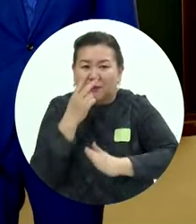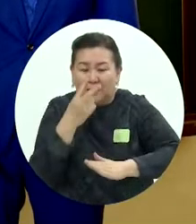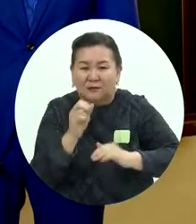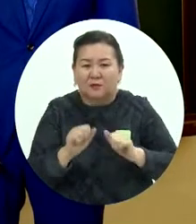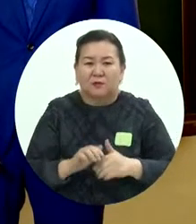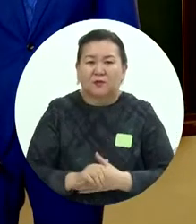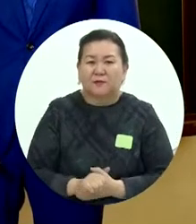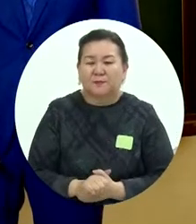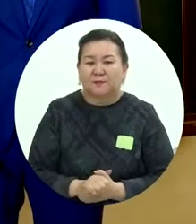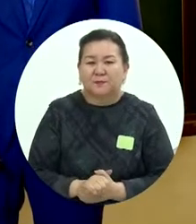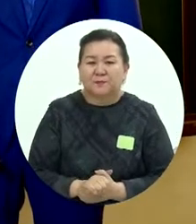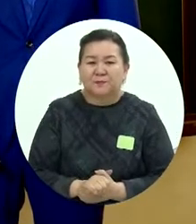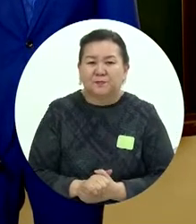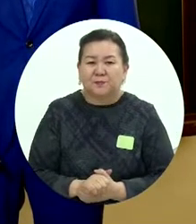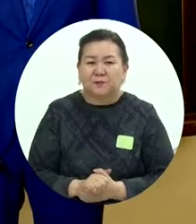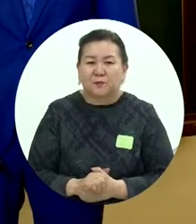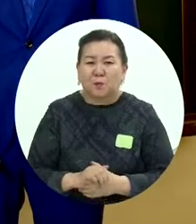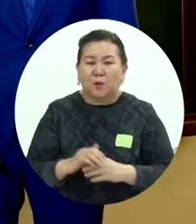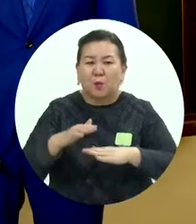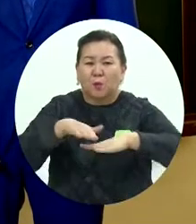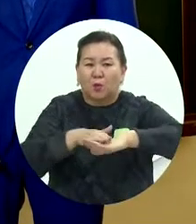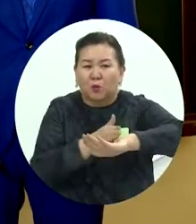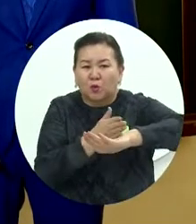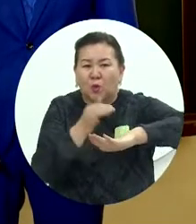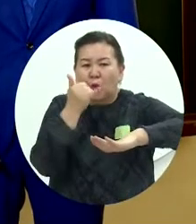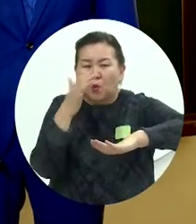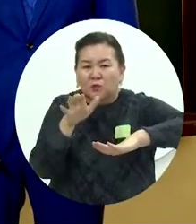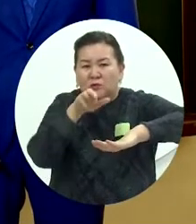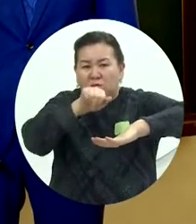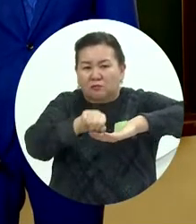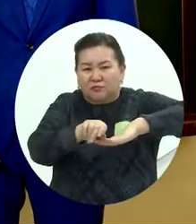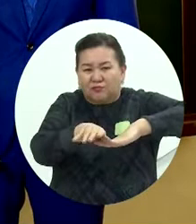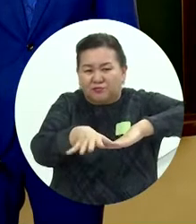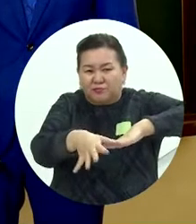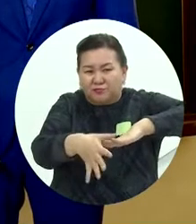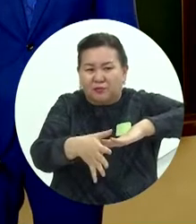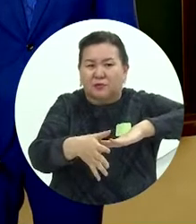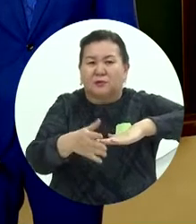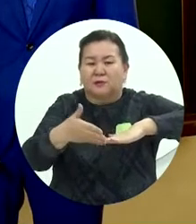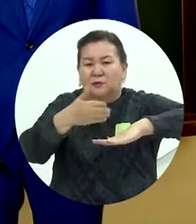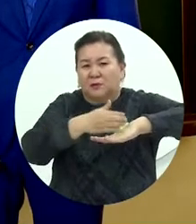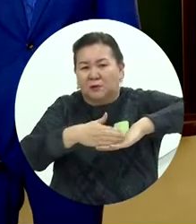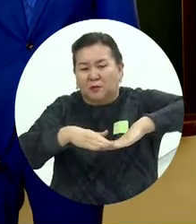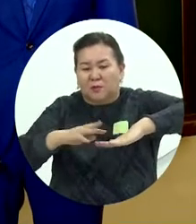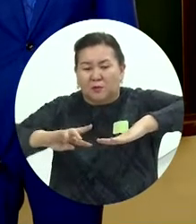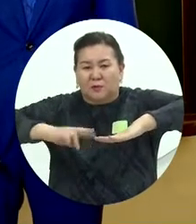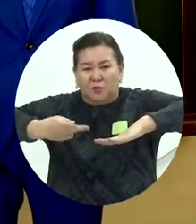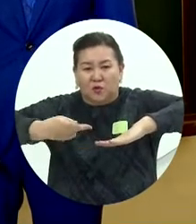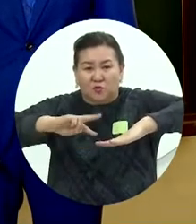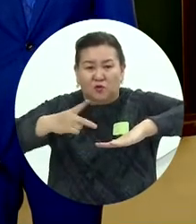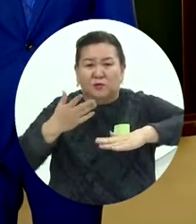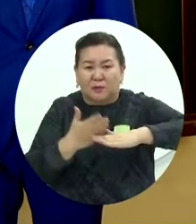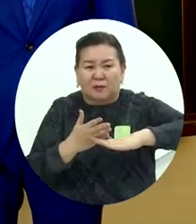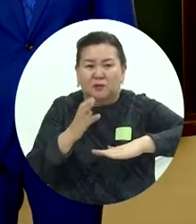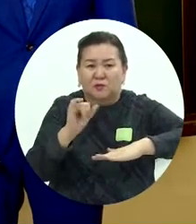байна. За уулсын оройн хэсэг тогтсон мөс уулсыг суурган хэлбэртэй болгож өөрчилдөг байх нь